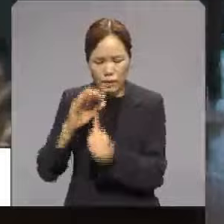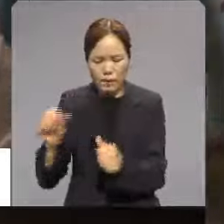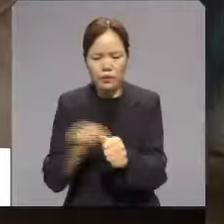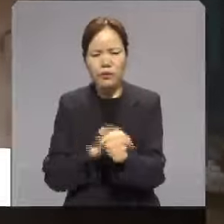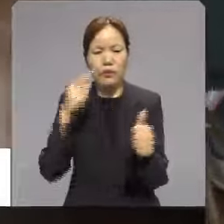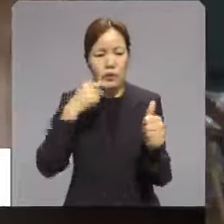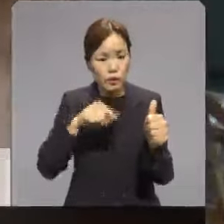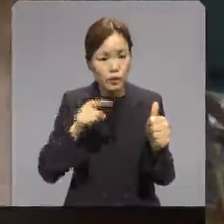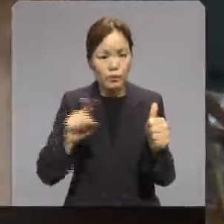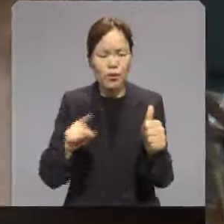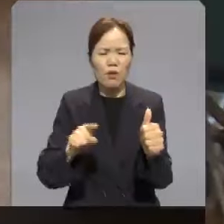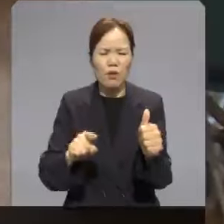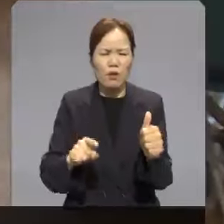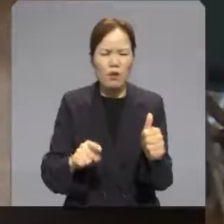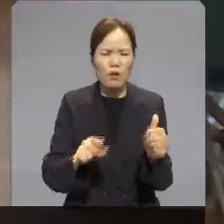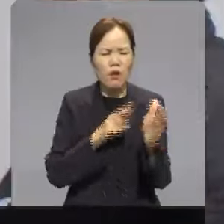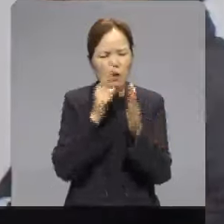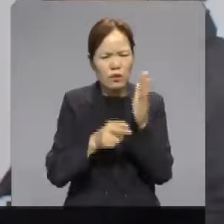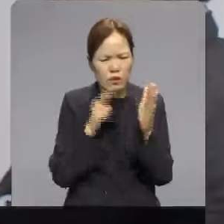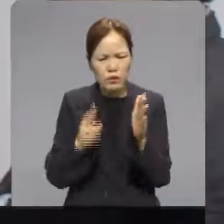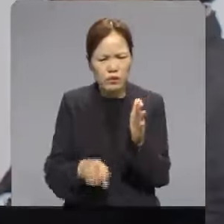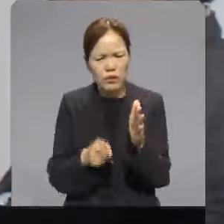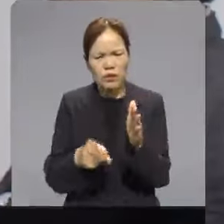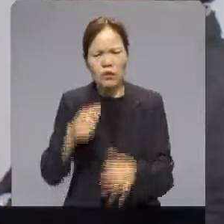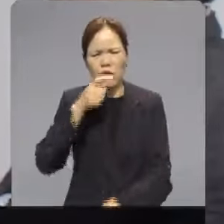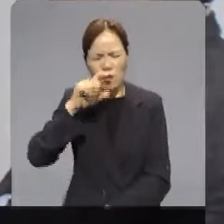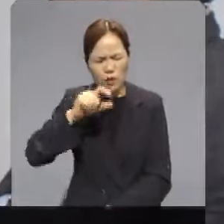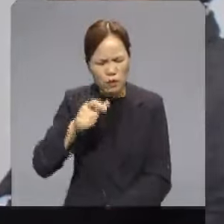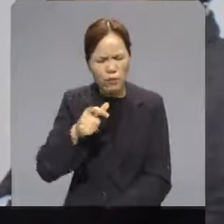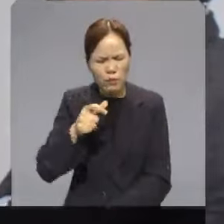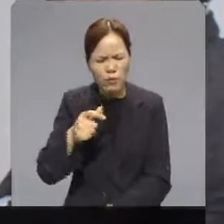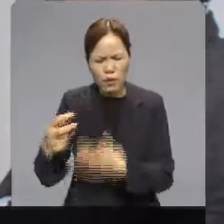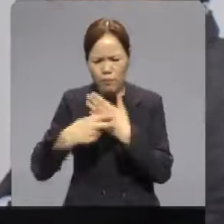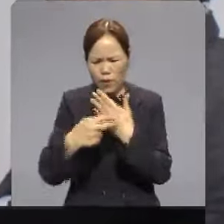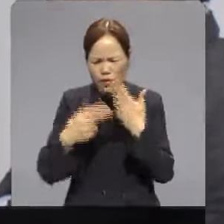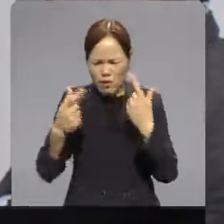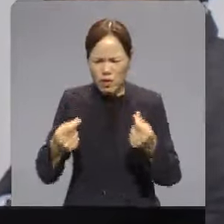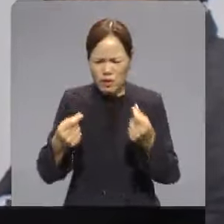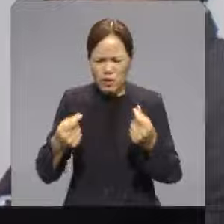특수교육이 철도나 수도, 병원 등에서와 같은 필수 유지 업무가 되도록